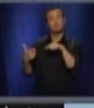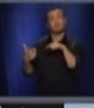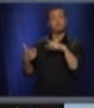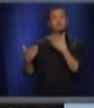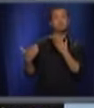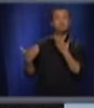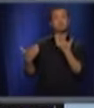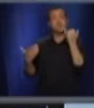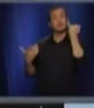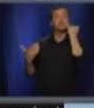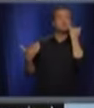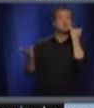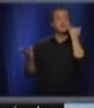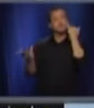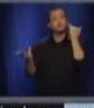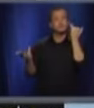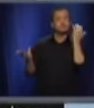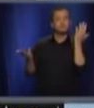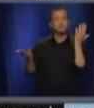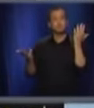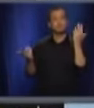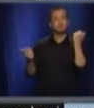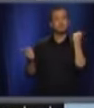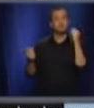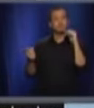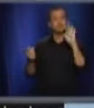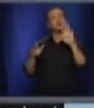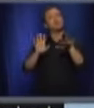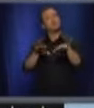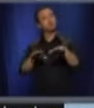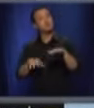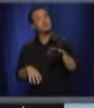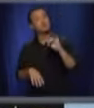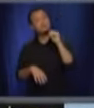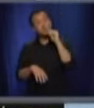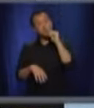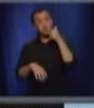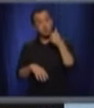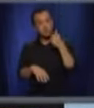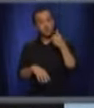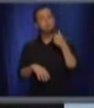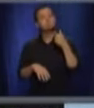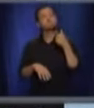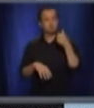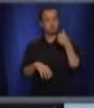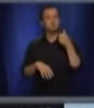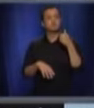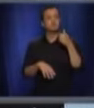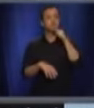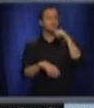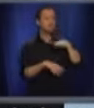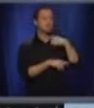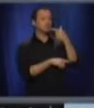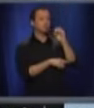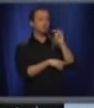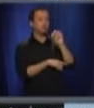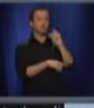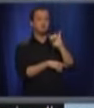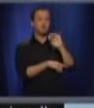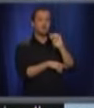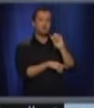Mais je pense que la vice-première ministre vous donnera des indications là-dessus dès demain,